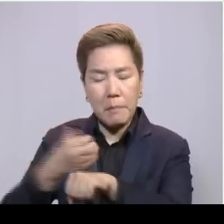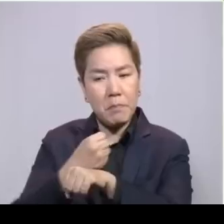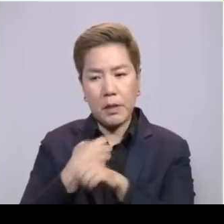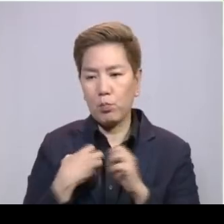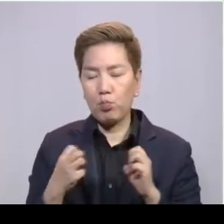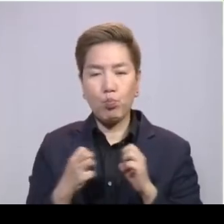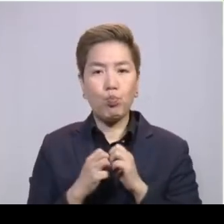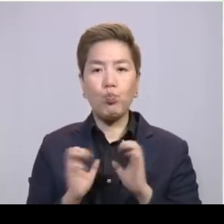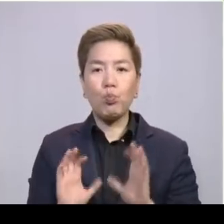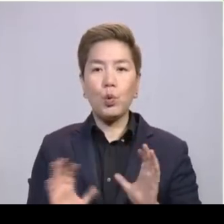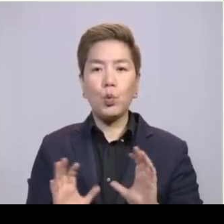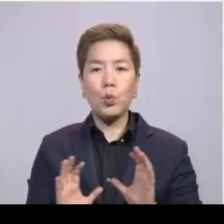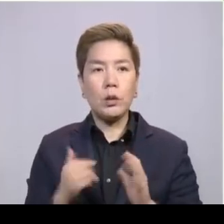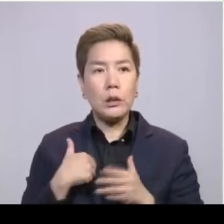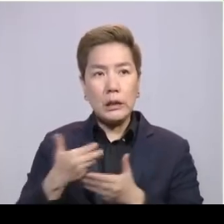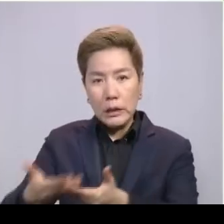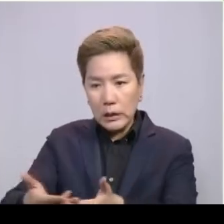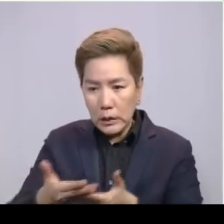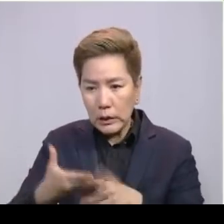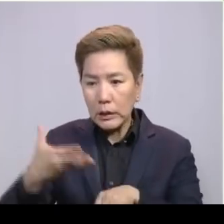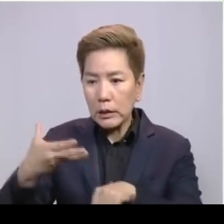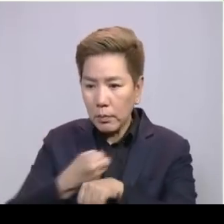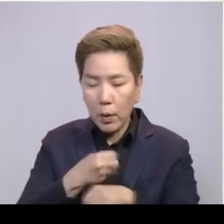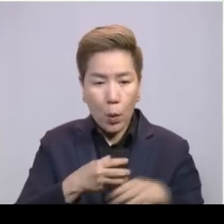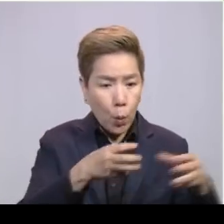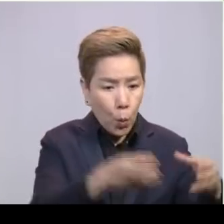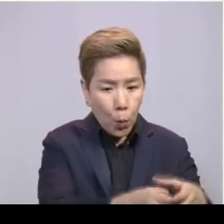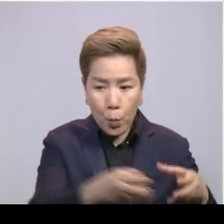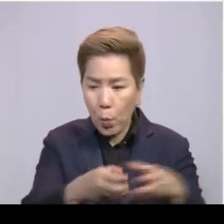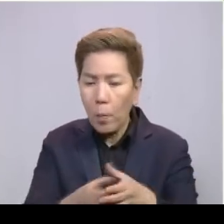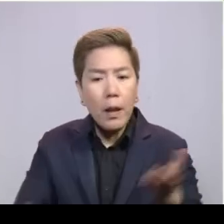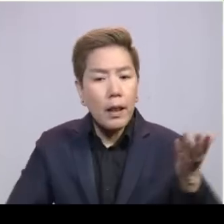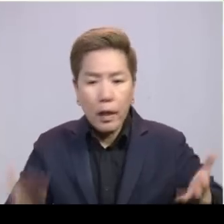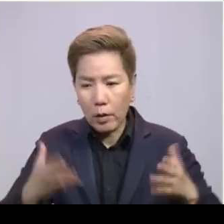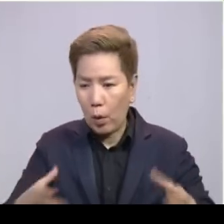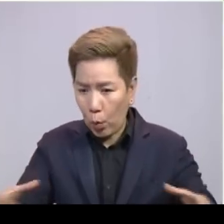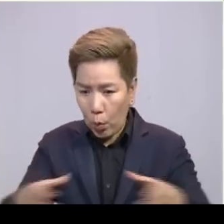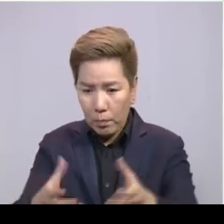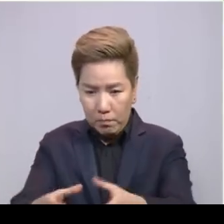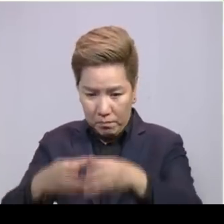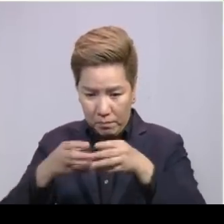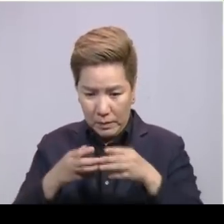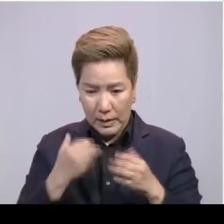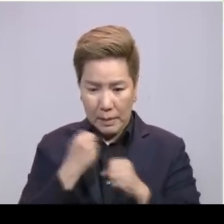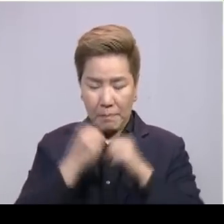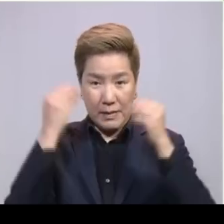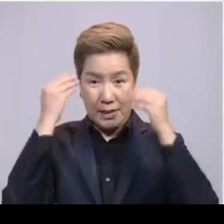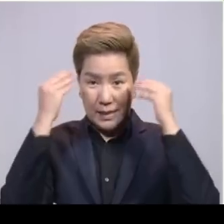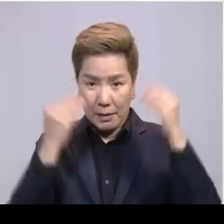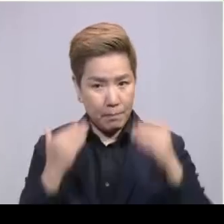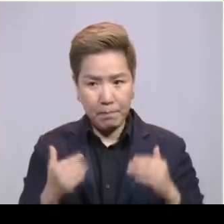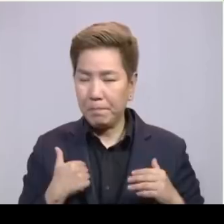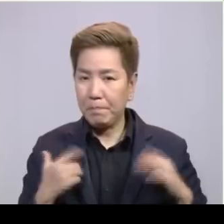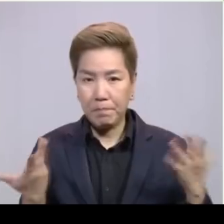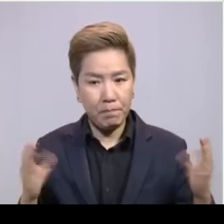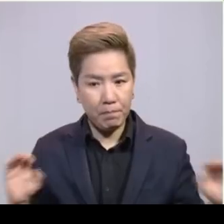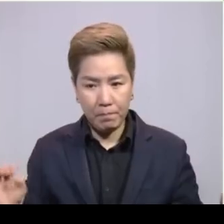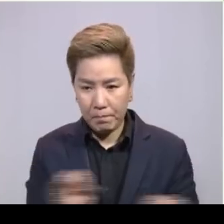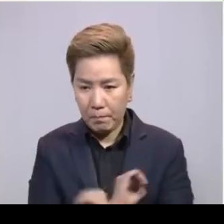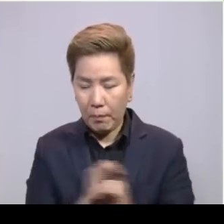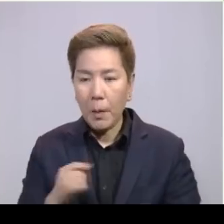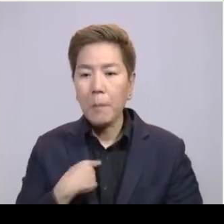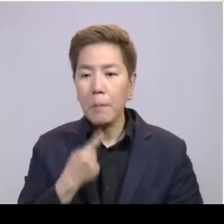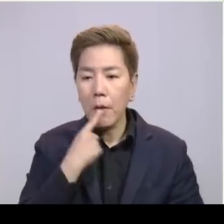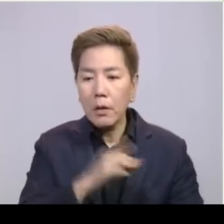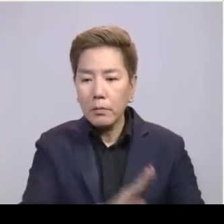โดยตลอดไม่เคยเชิญนักการเมืองไม่ว่าพรรคใดเข้าร่วมกิจกรรมจึงขอแจ้งให้ทราบโดยทั่วกันนะครับแล้ว